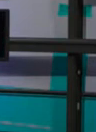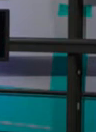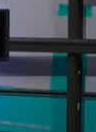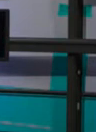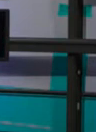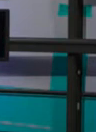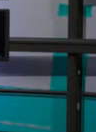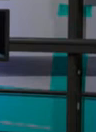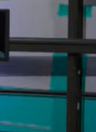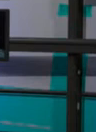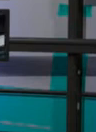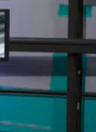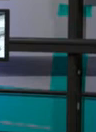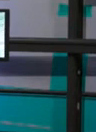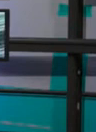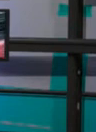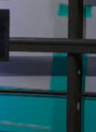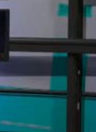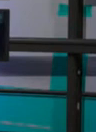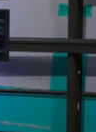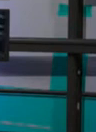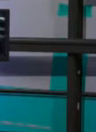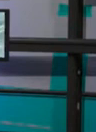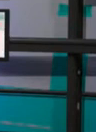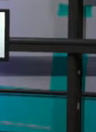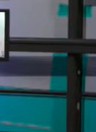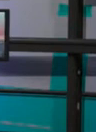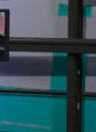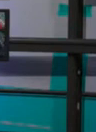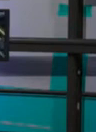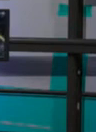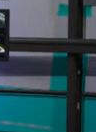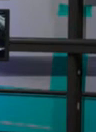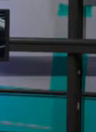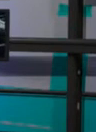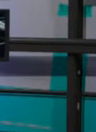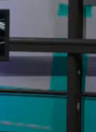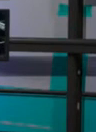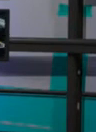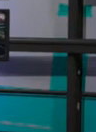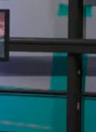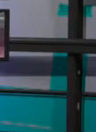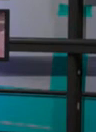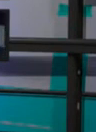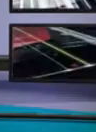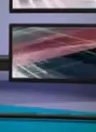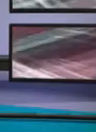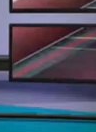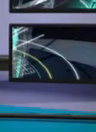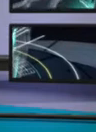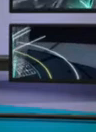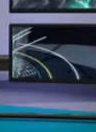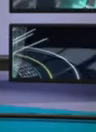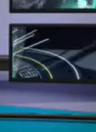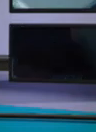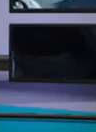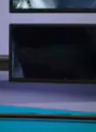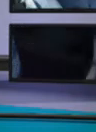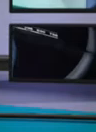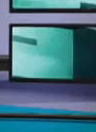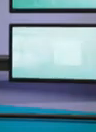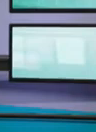тартылған инвестициялар сомасы көңілді жадыратады. Алайда өмірде өзгеріп жатқан өзгерістер аса байқалмайды. Осыған Қарабақ